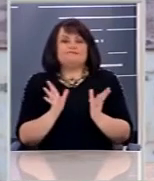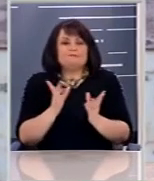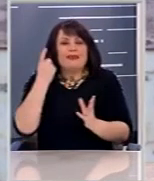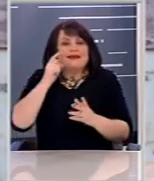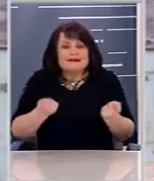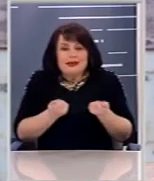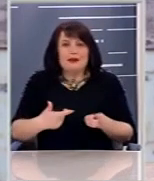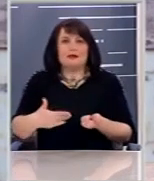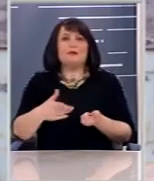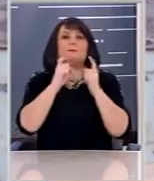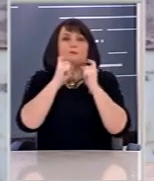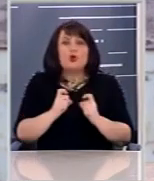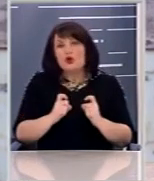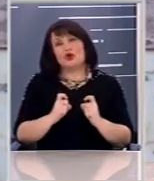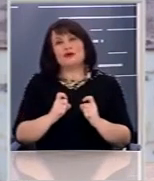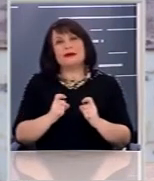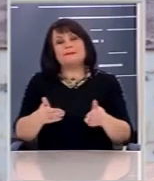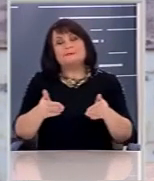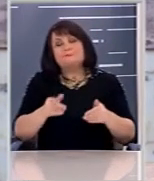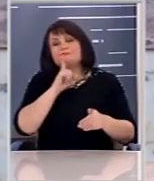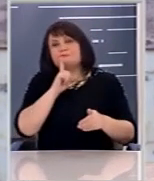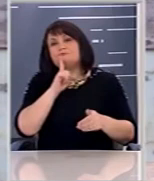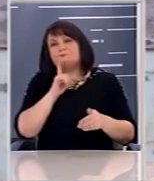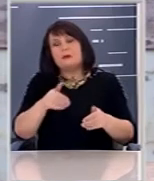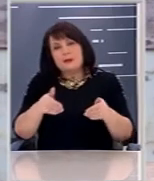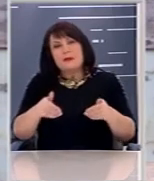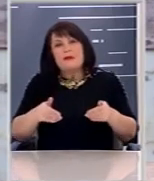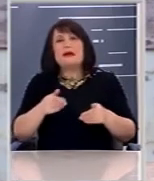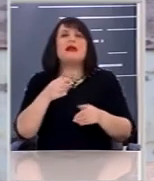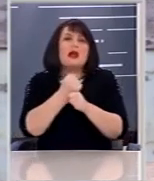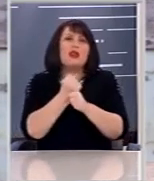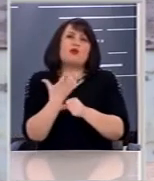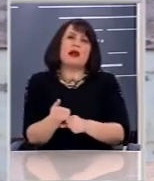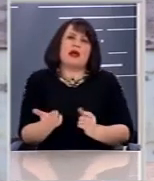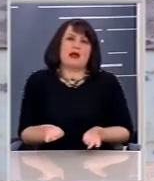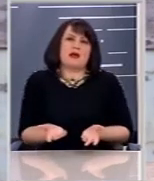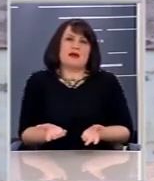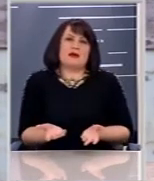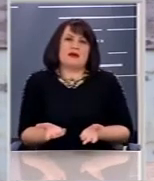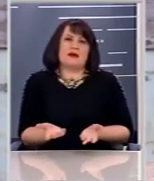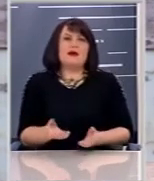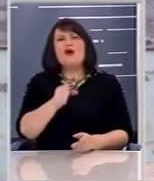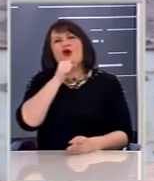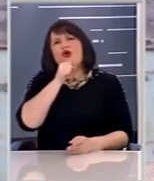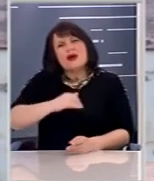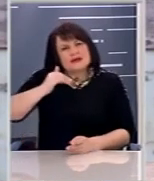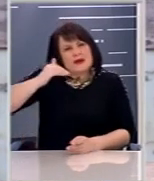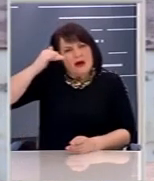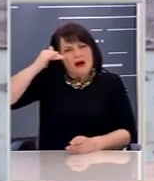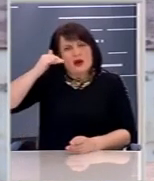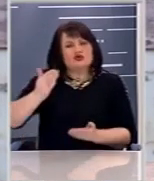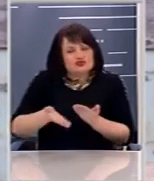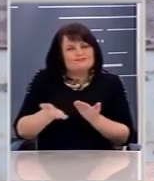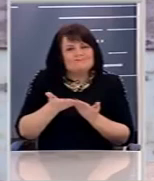και υποχρεώνεται σε συμβιβασμούς. Είναι εκεί για να ενθαρρύνουν τους υπερήλικους γονείς που